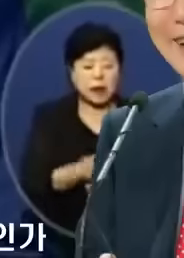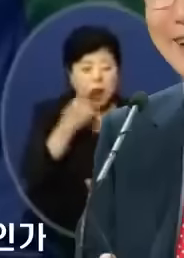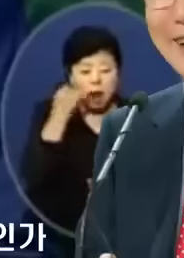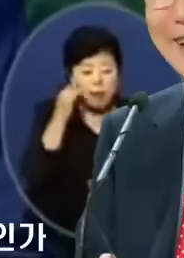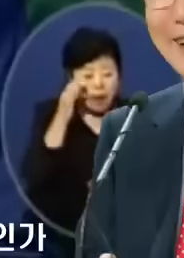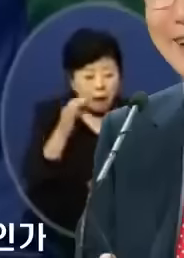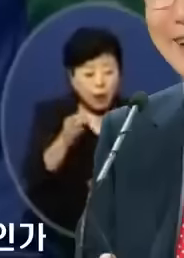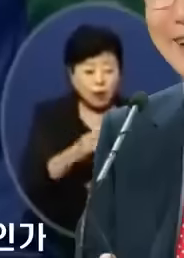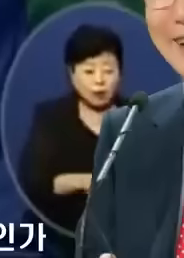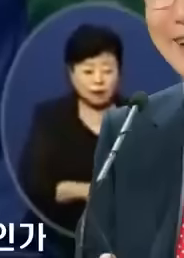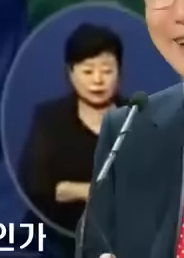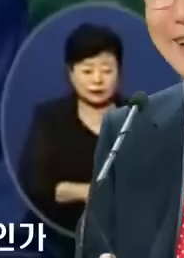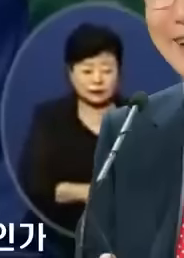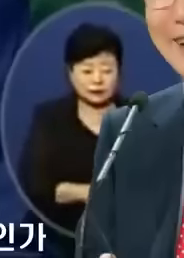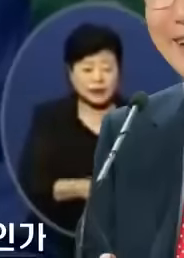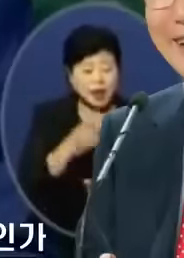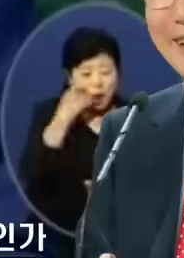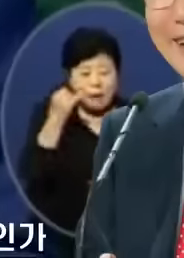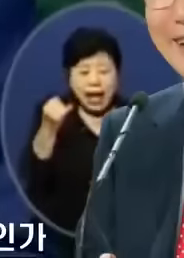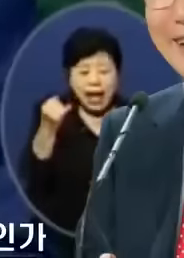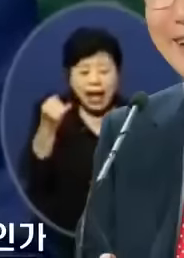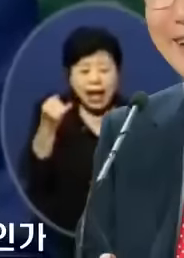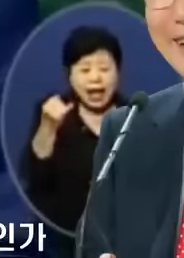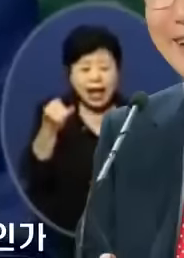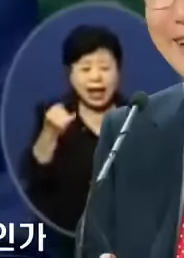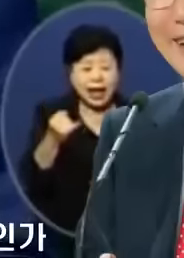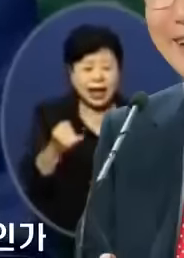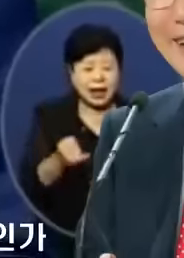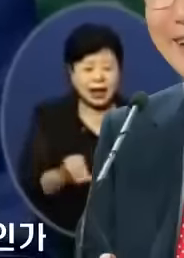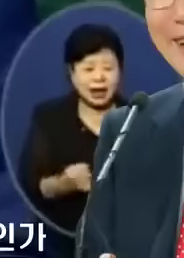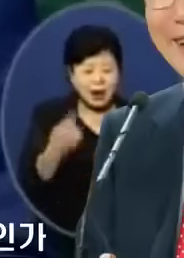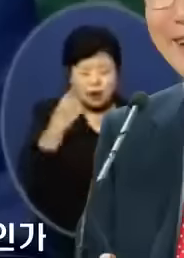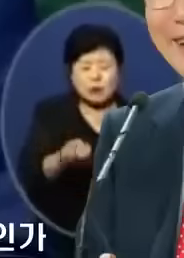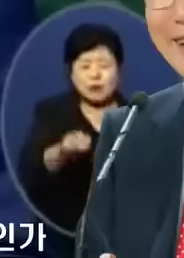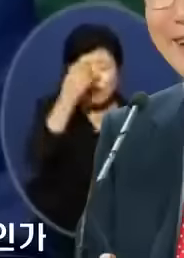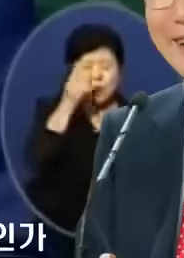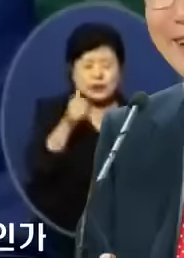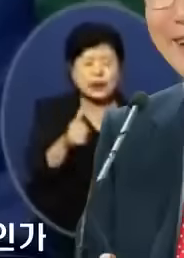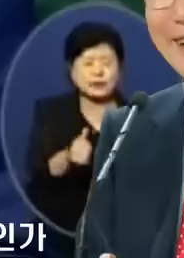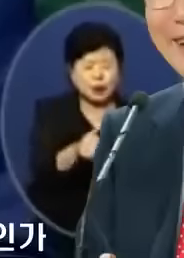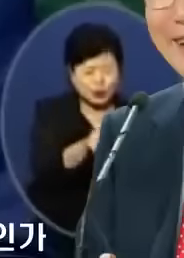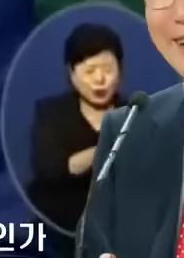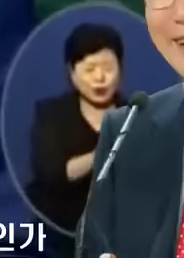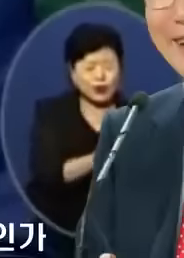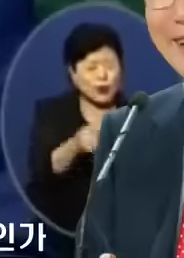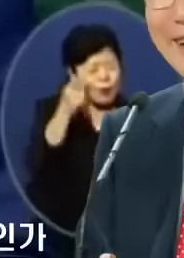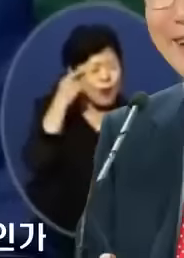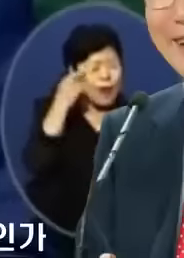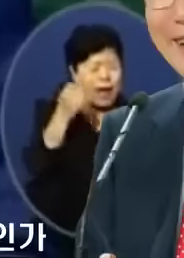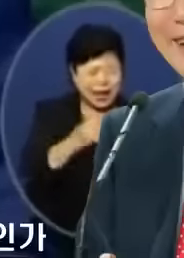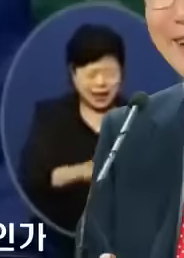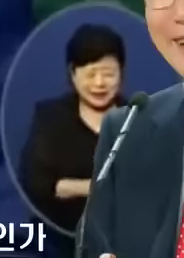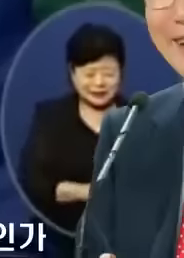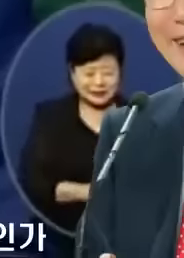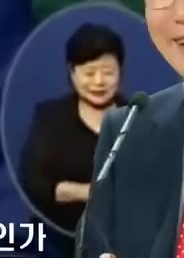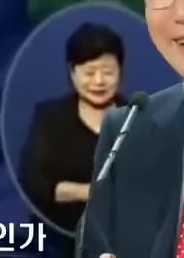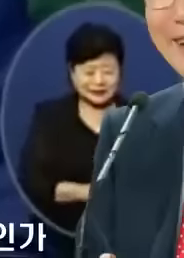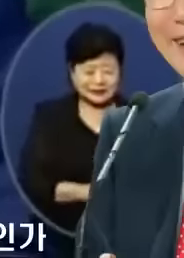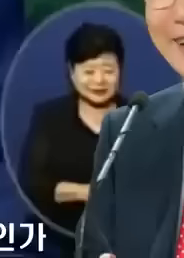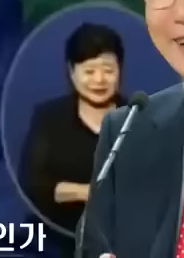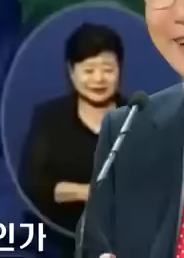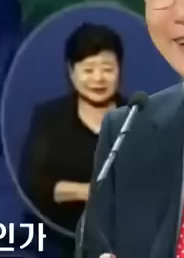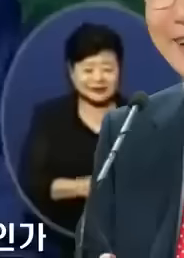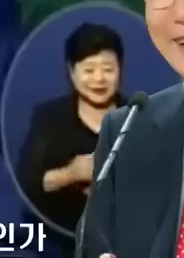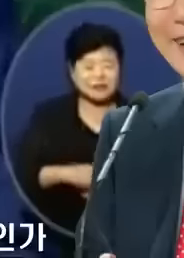어머니 보고 그런 말을 한 적이 있습니다. 엄마, 엄마, 저렇게 얼굴이 못난 남자하고 왜 결혼을 했어? 그러니까 나를